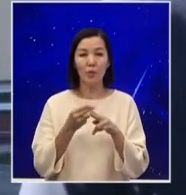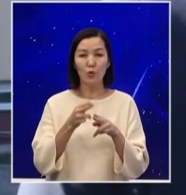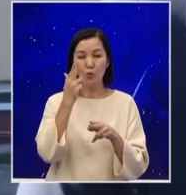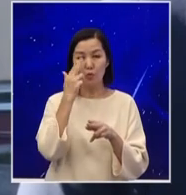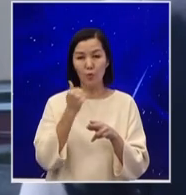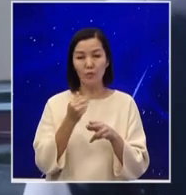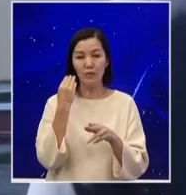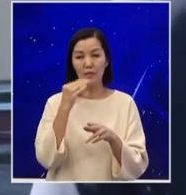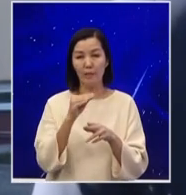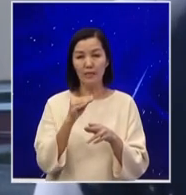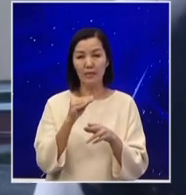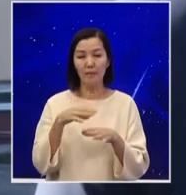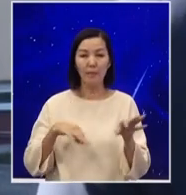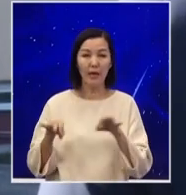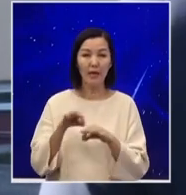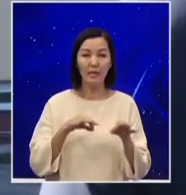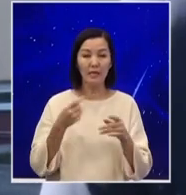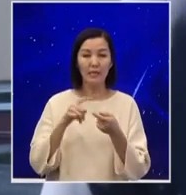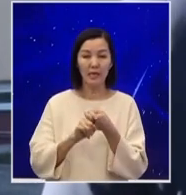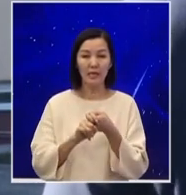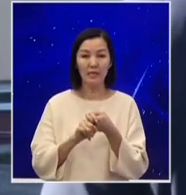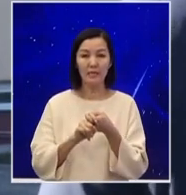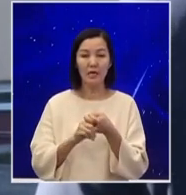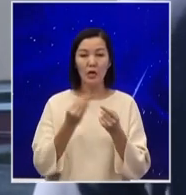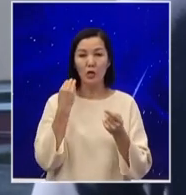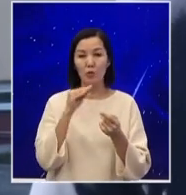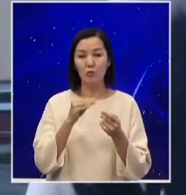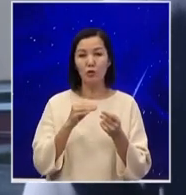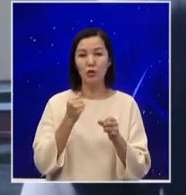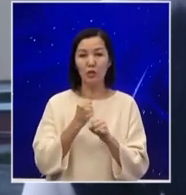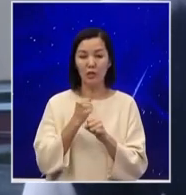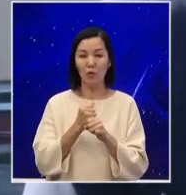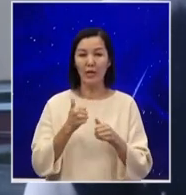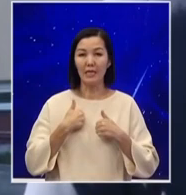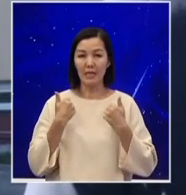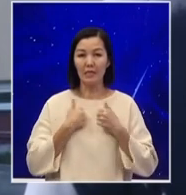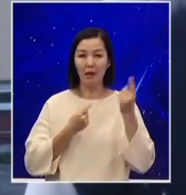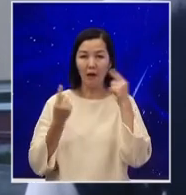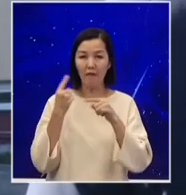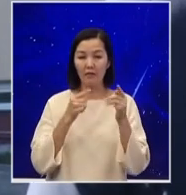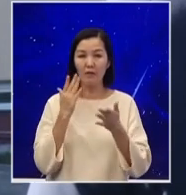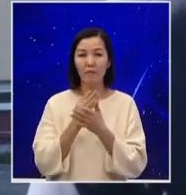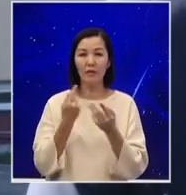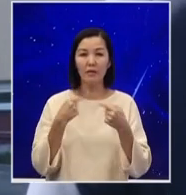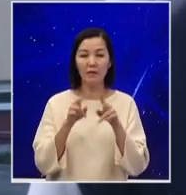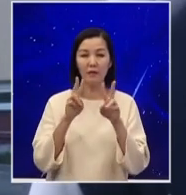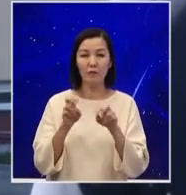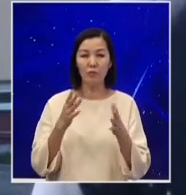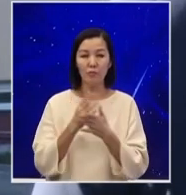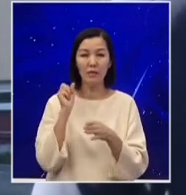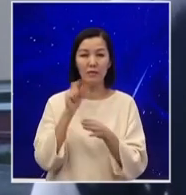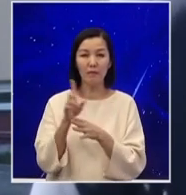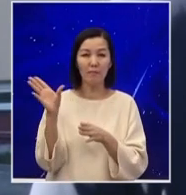жасалған. Сапасы енді проектке байланысты, сапасын да жақсы жасадық. Оны авторы бар, технадзоры бар, заказчик бар,